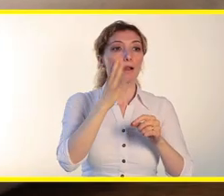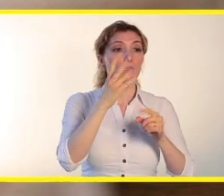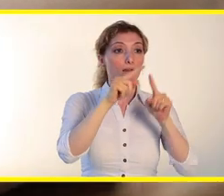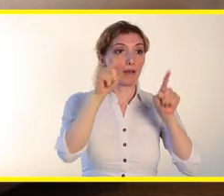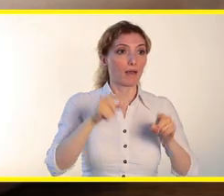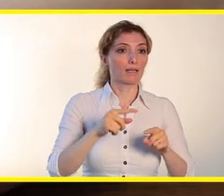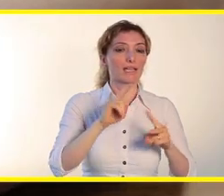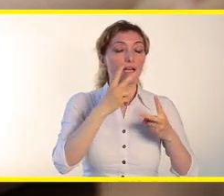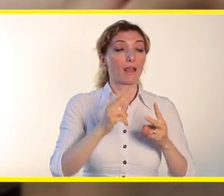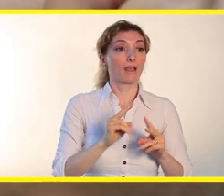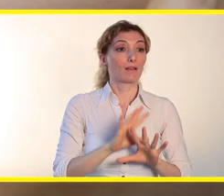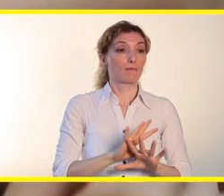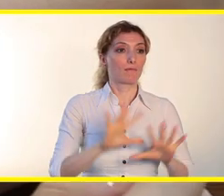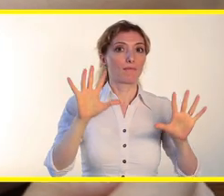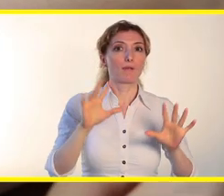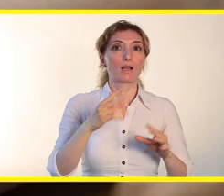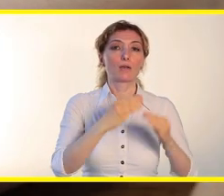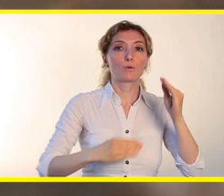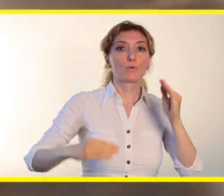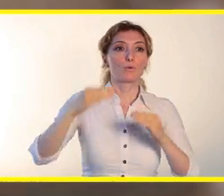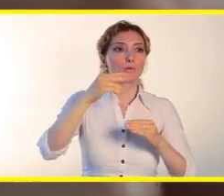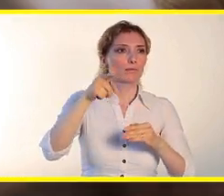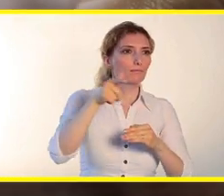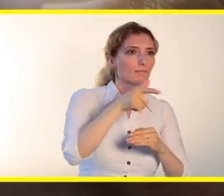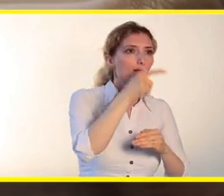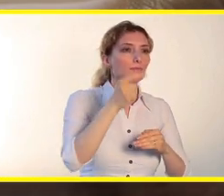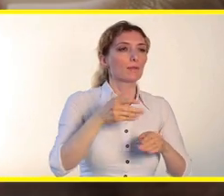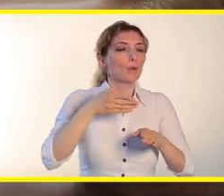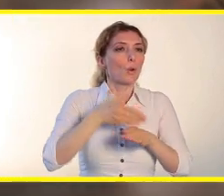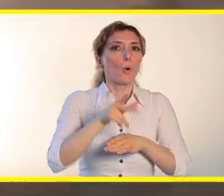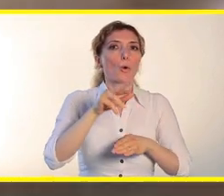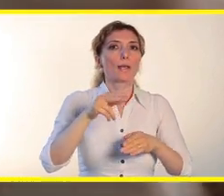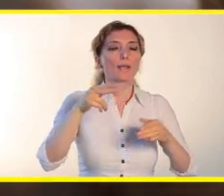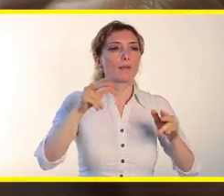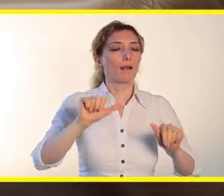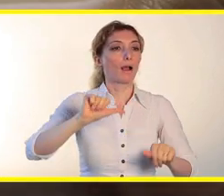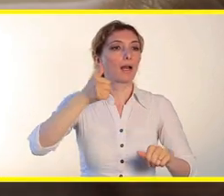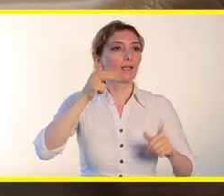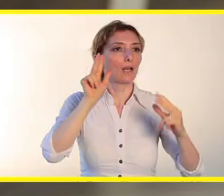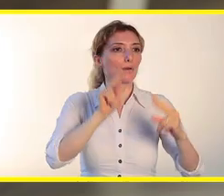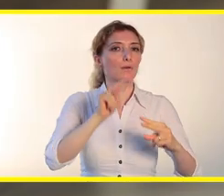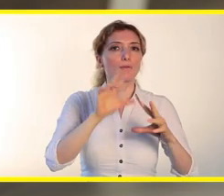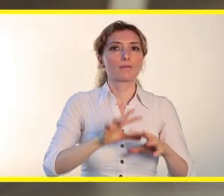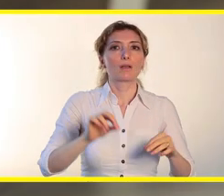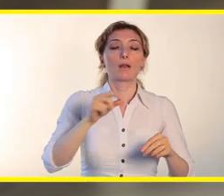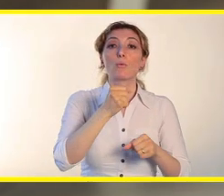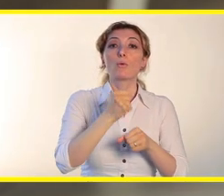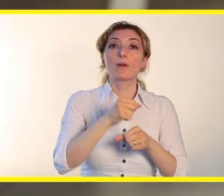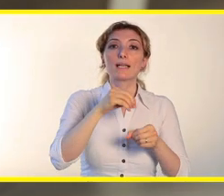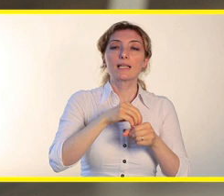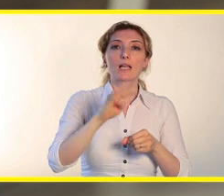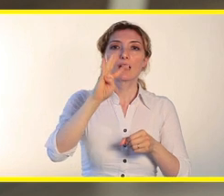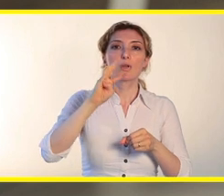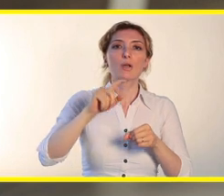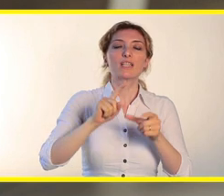canlı renkleri ve yüksek kontrastı sayesinde gerçeğe yakın bir görüntü kalitesi sunuyor. Galaxy Note 4, 4